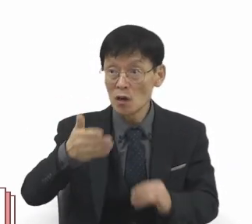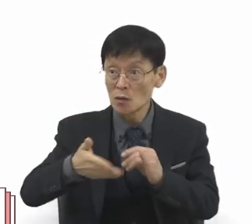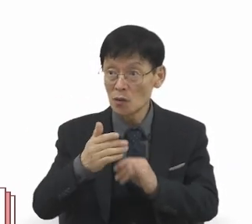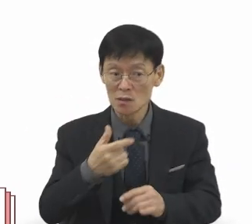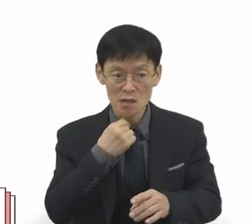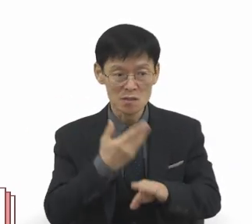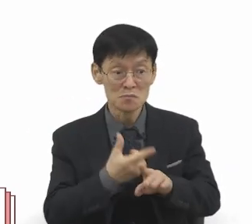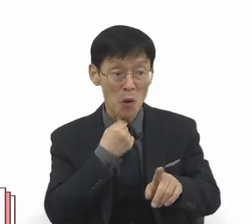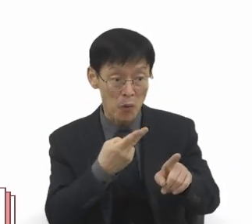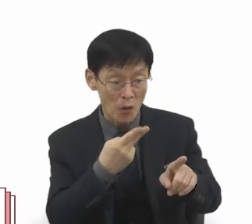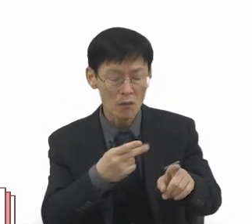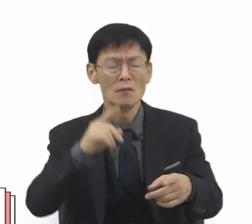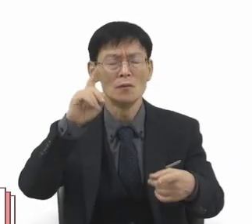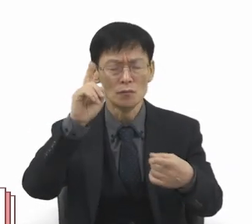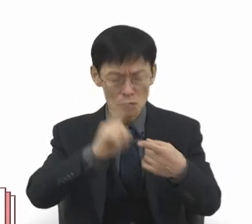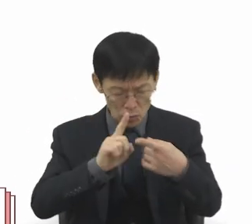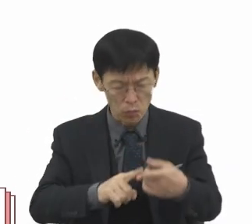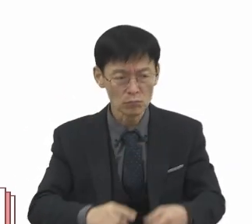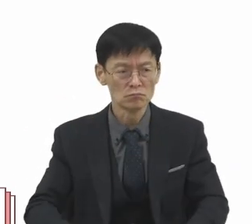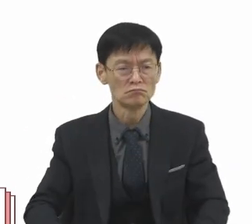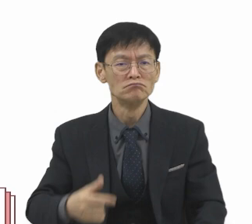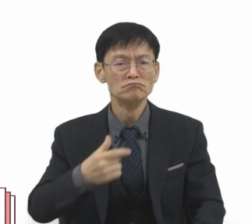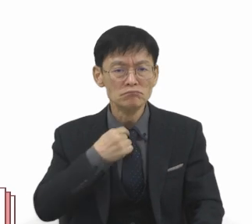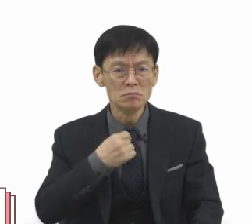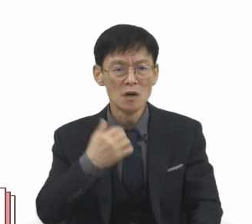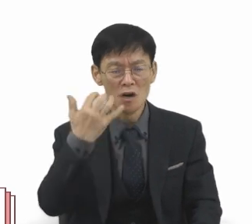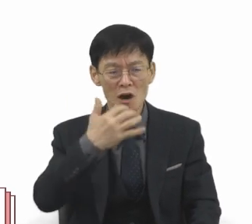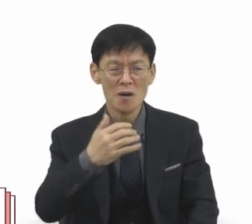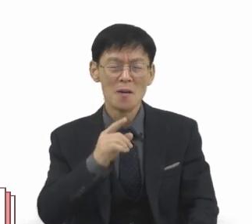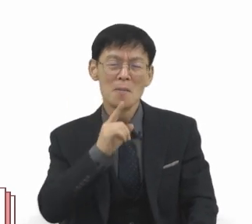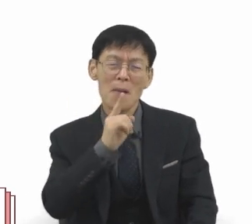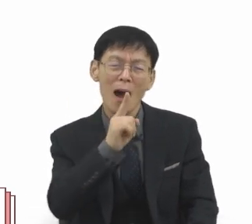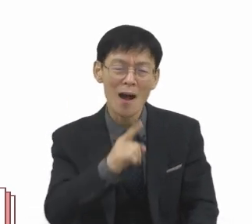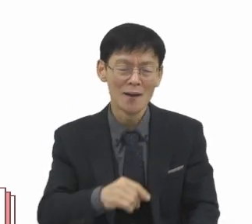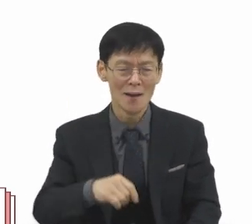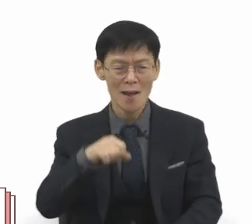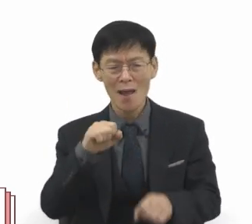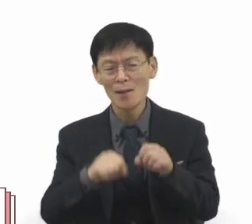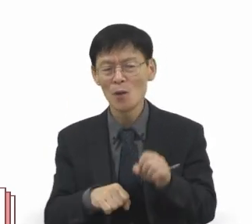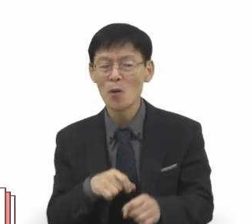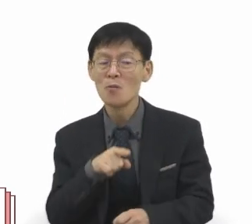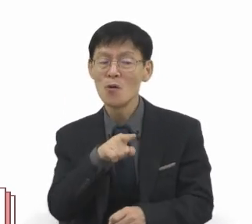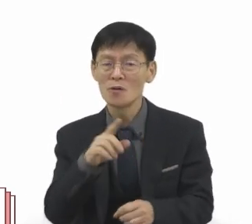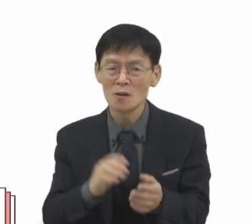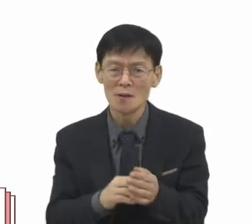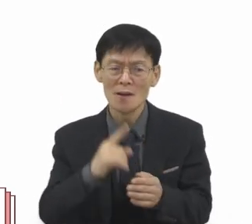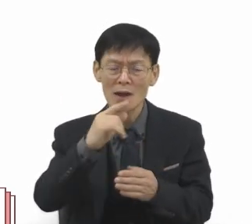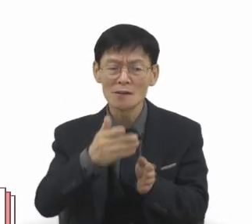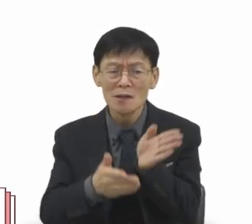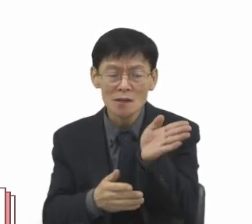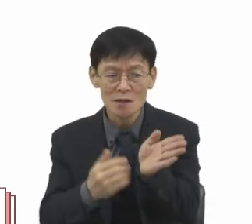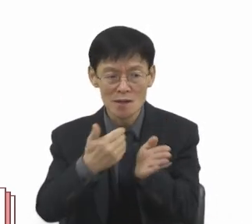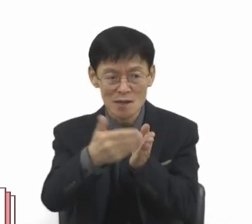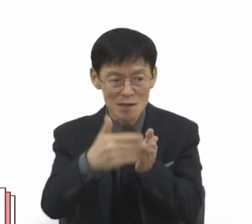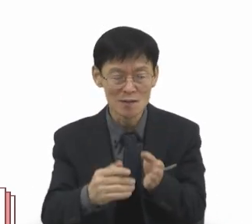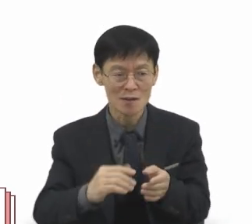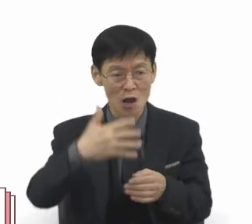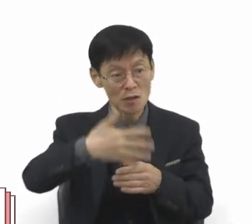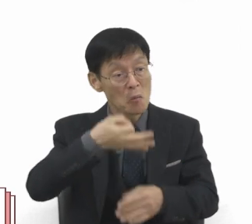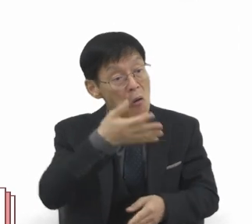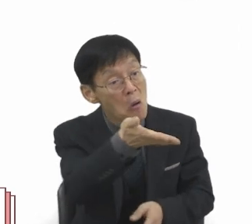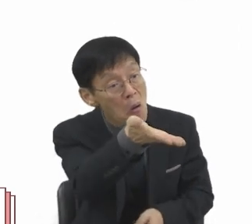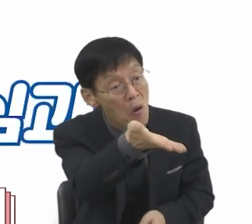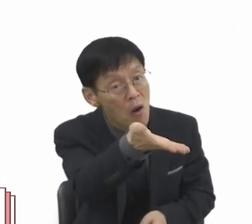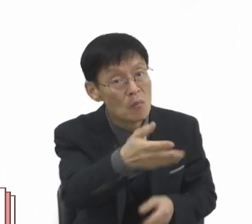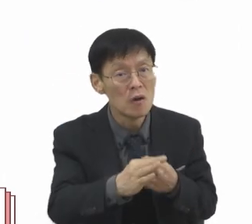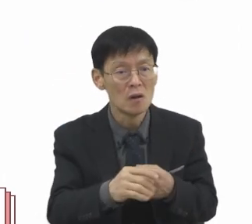성희롱은 다른 사람이 원하지 않는데 성적으로 음란한 말이나 행동, 사진, 그림, 동영상